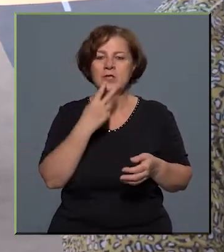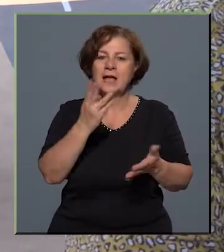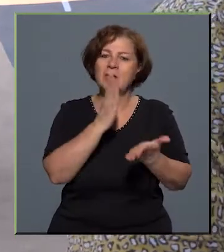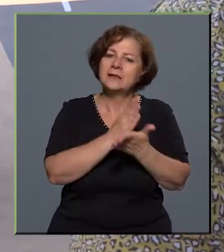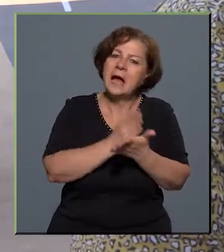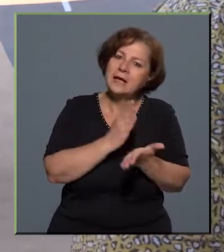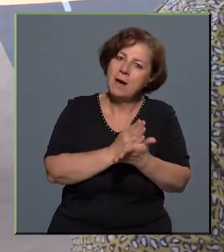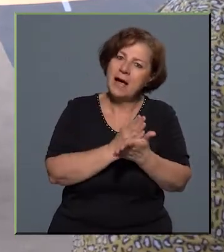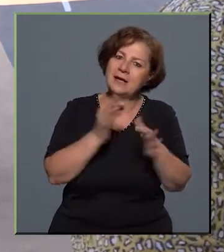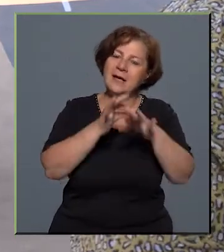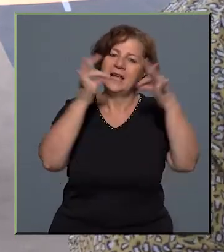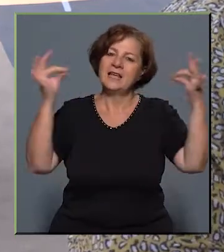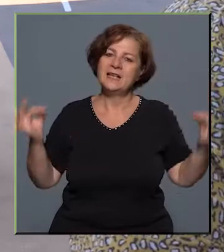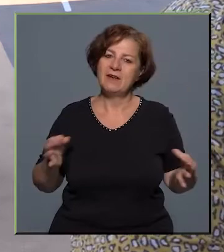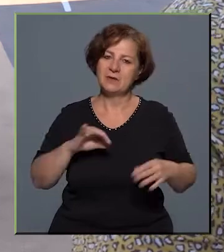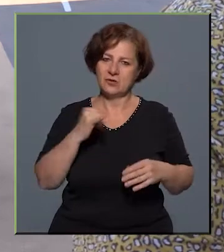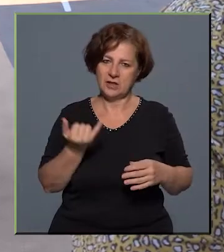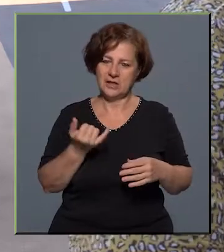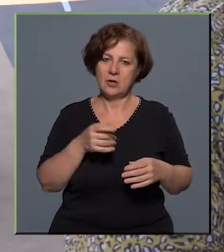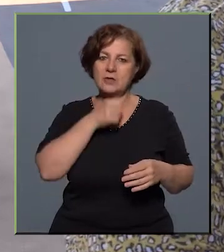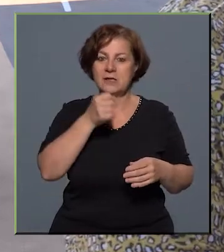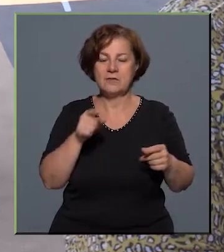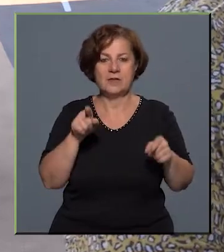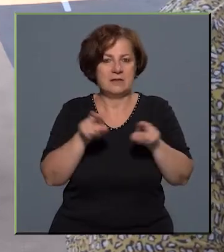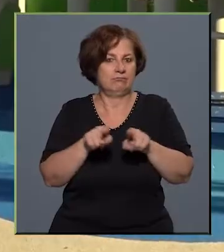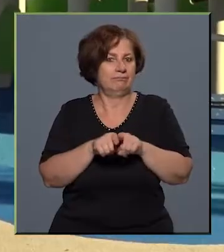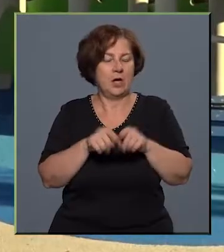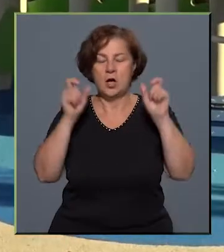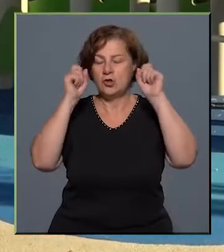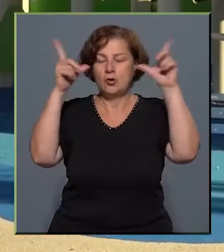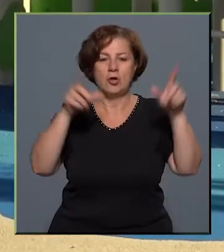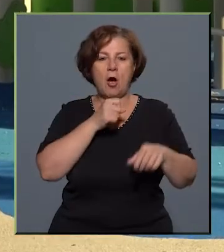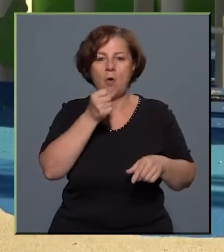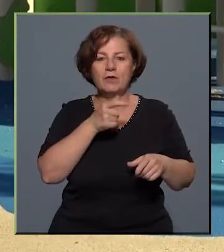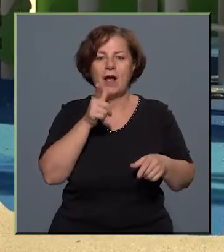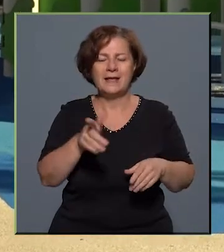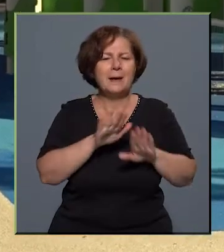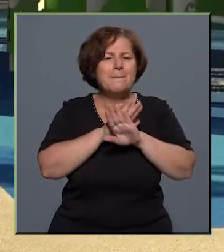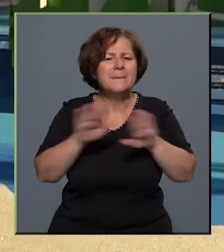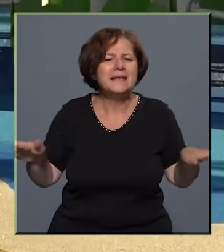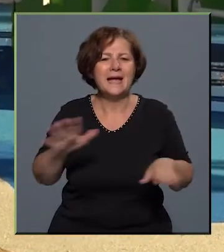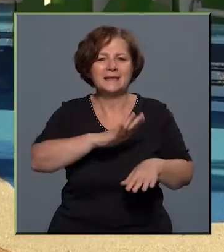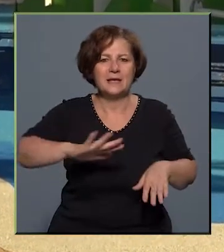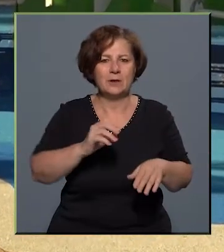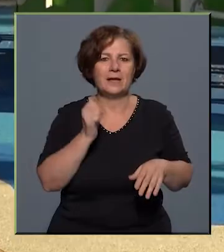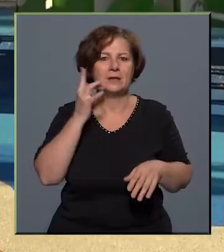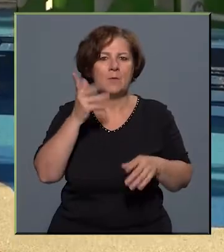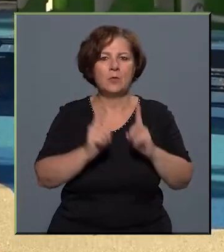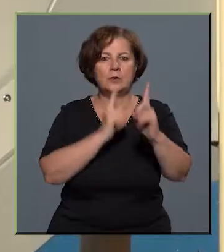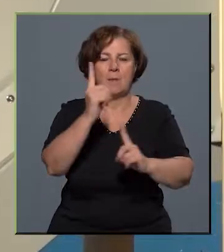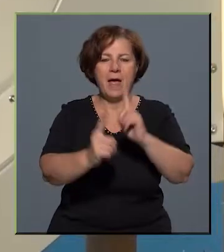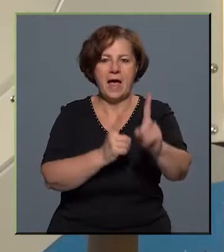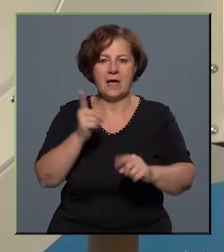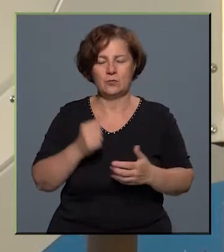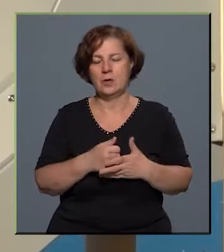már nyilvánosan is, hogy ez az óvoda egy csodaóvoda lett. Minden területen elmondhatjuk, most már napok óta bejárhatunk